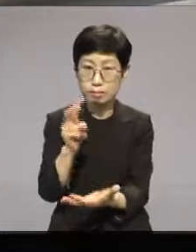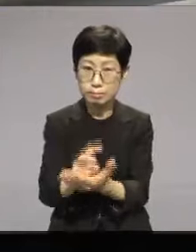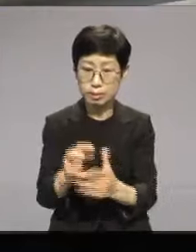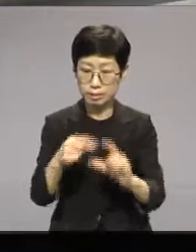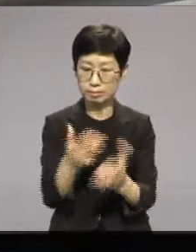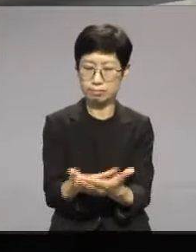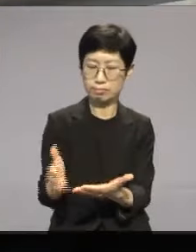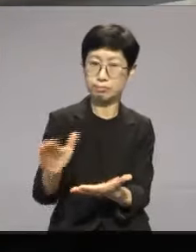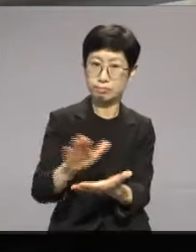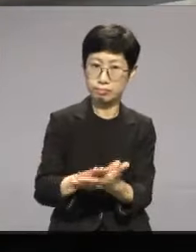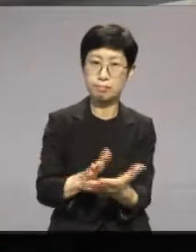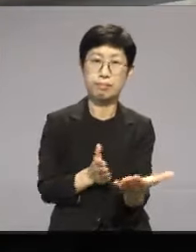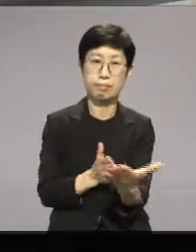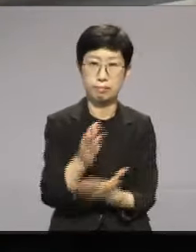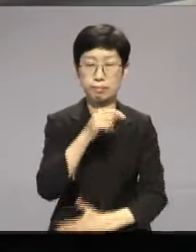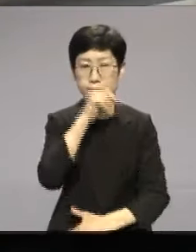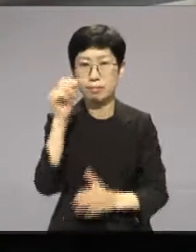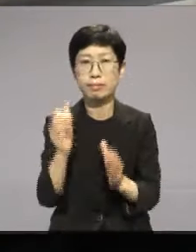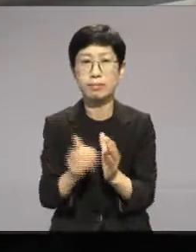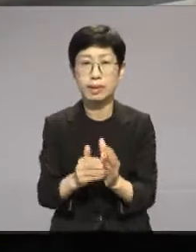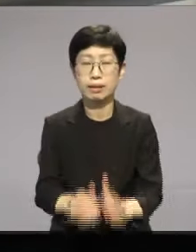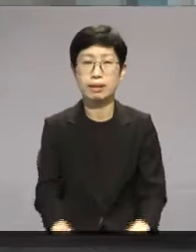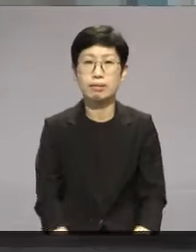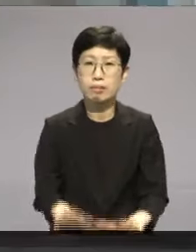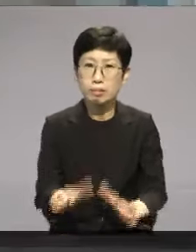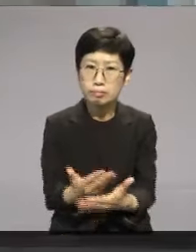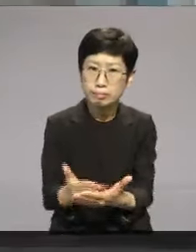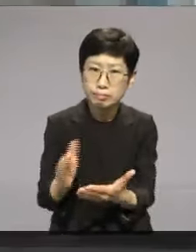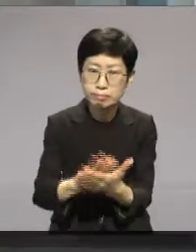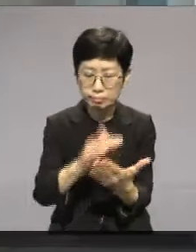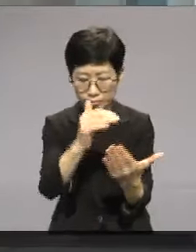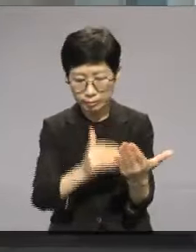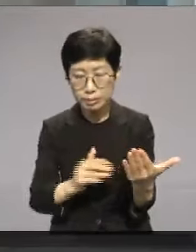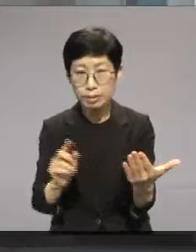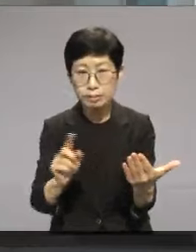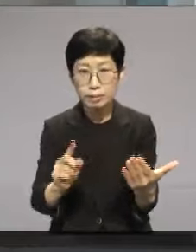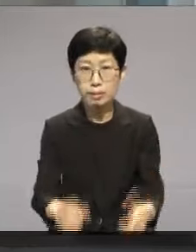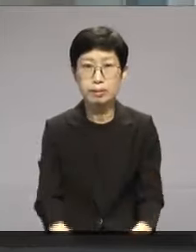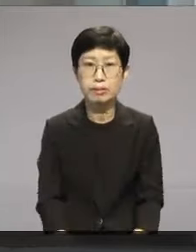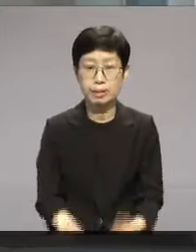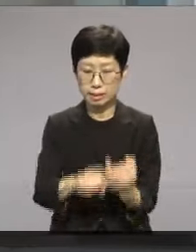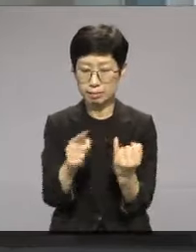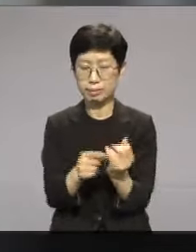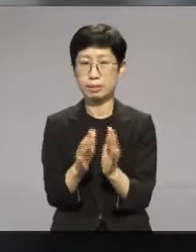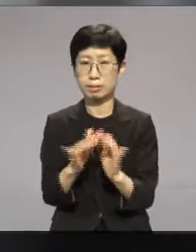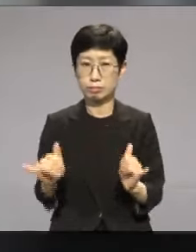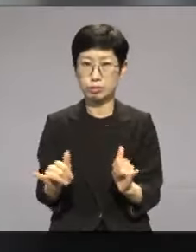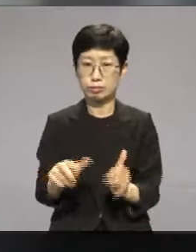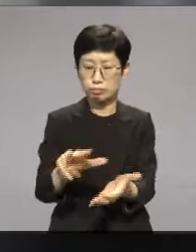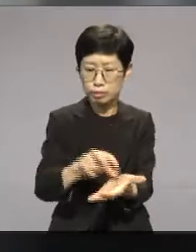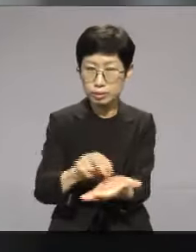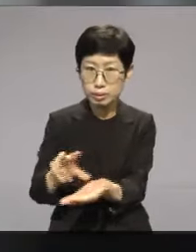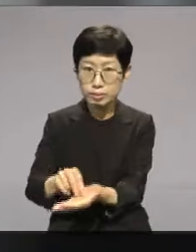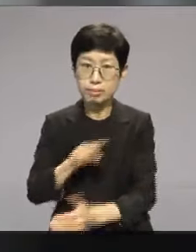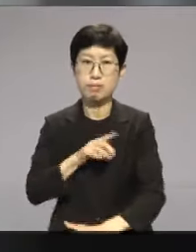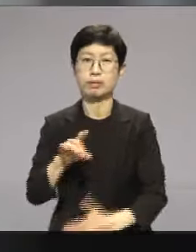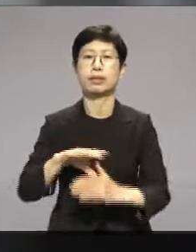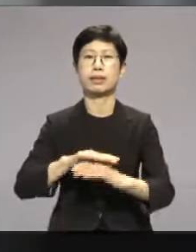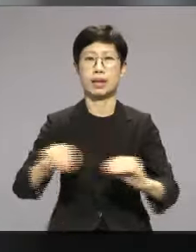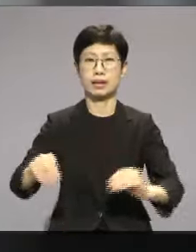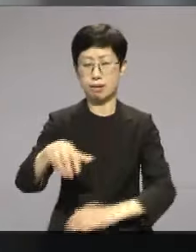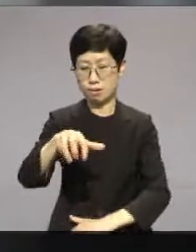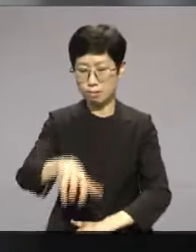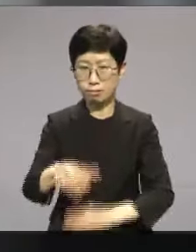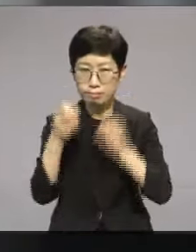개정 조례안을 가결하였습니다. 이번 개정안의 주요 내용은 바로 임산부 민원을 우선 처리하는